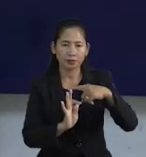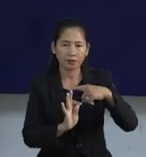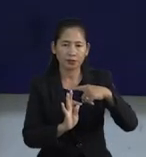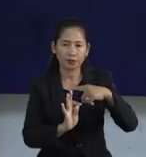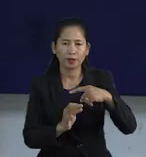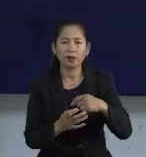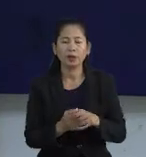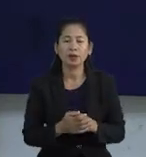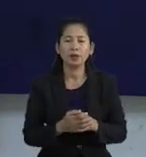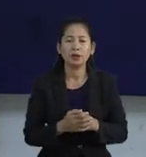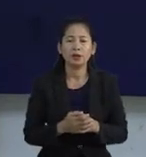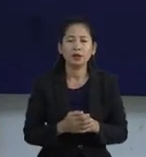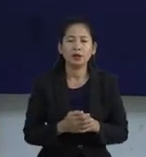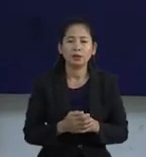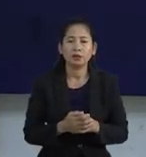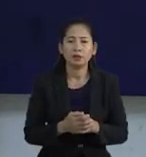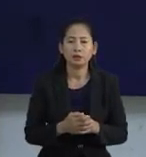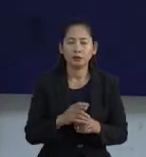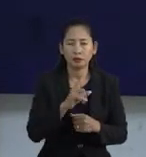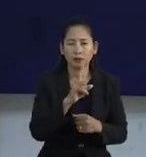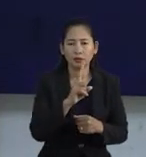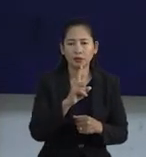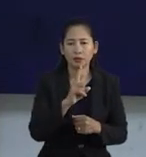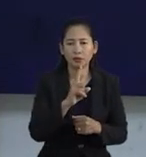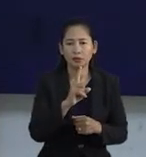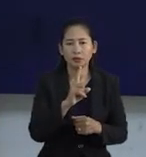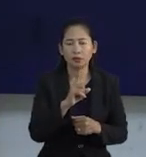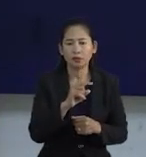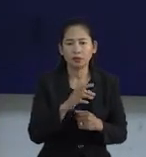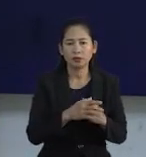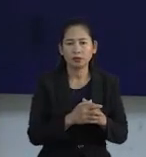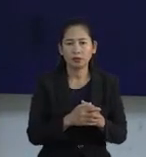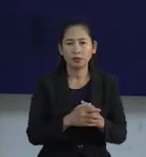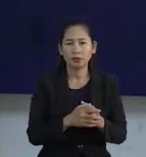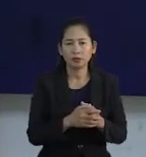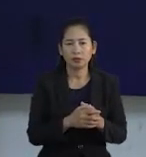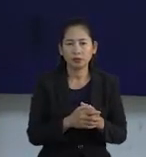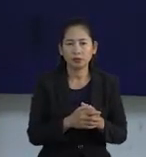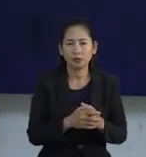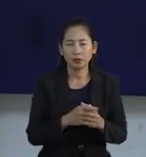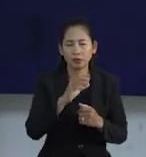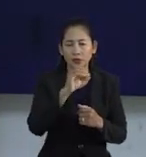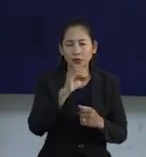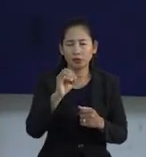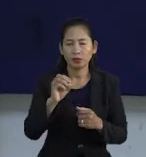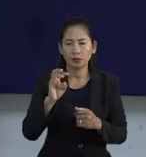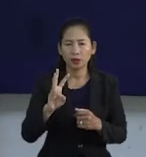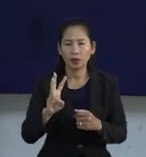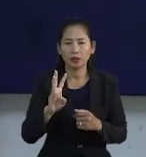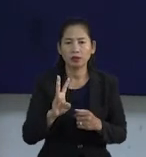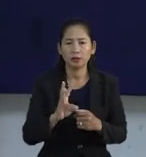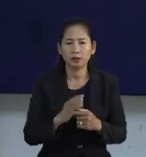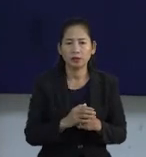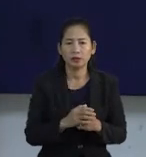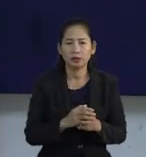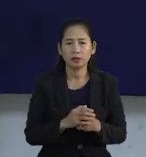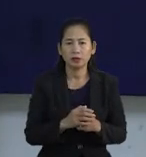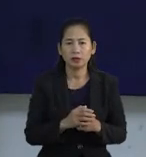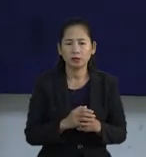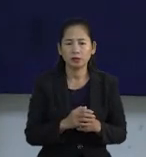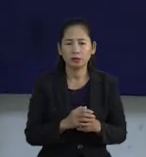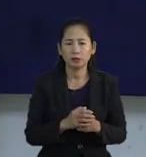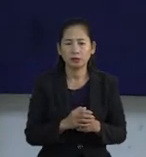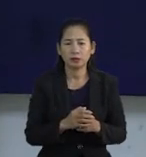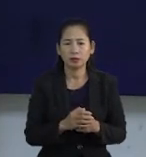là con nế và chứng dương cháy một bộ ánh hiện bài một bộ ánh chứng mà bón miến sâu bảy bảy tung này còn nè chấn dương rộp bảy